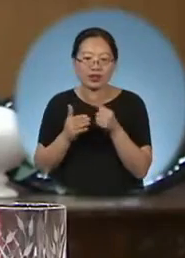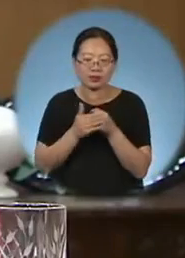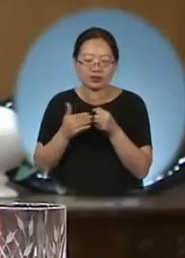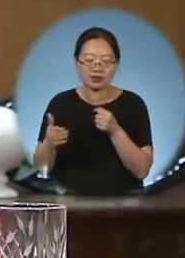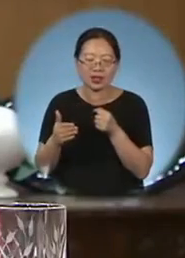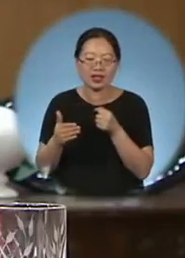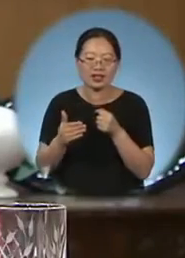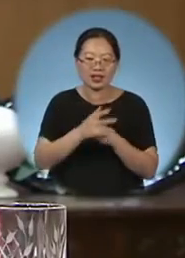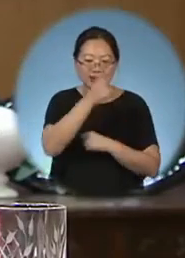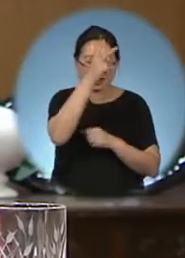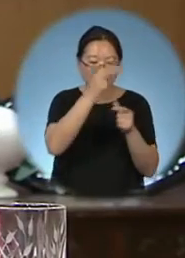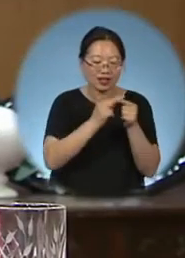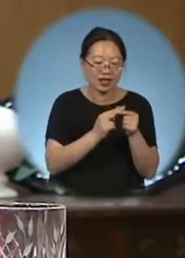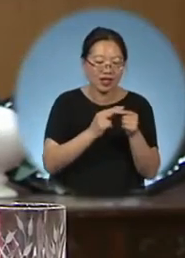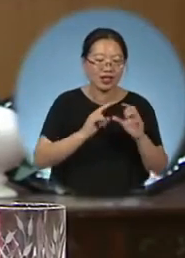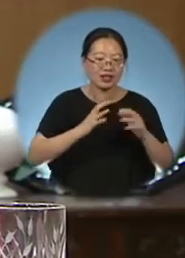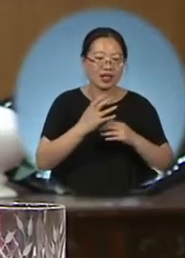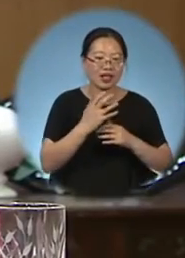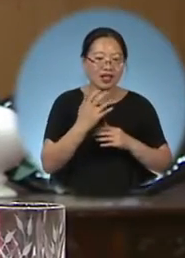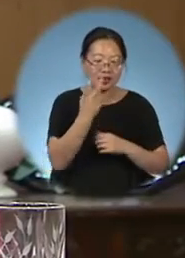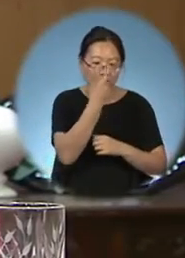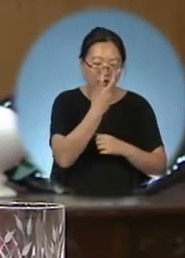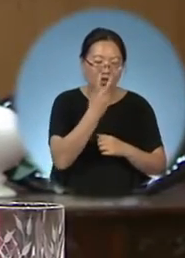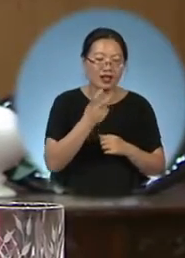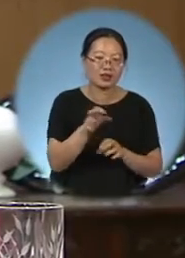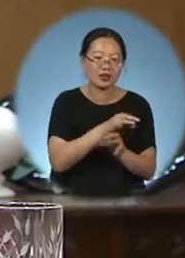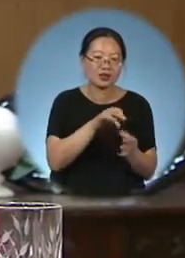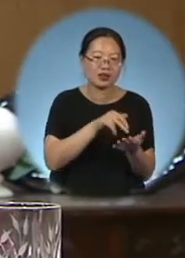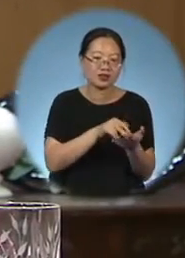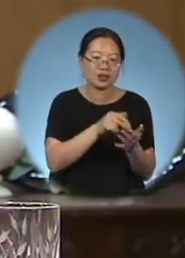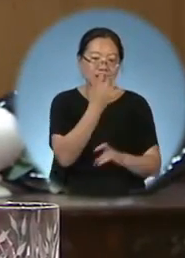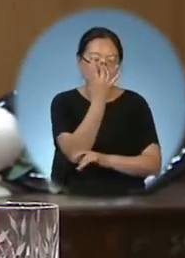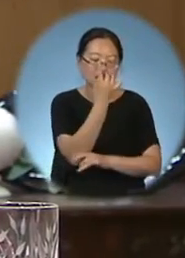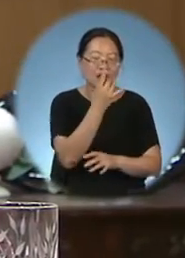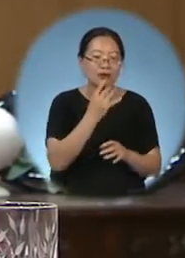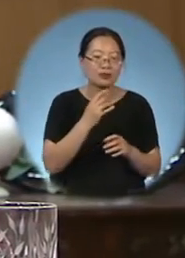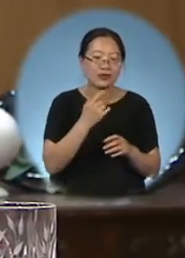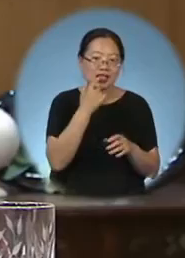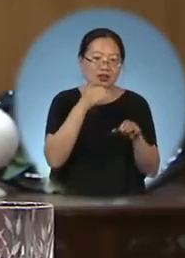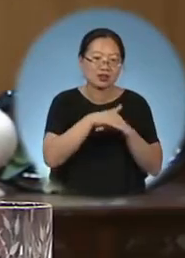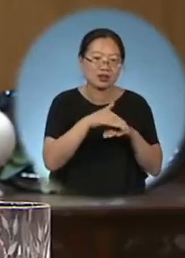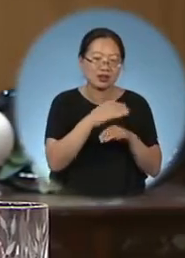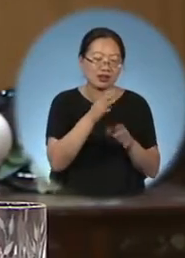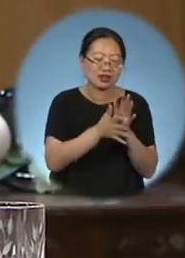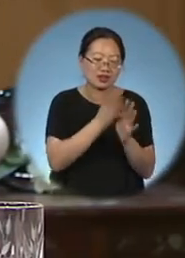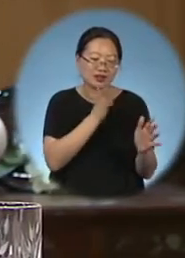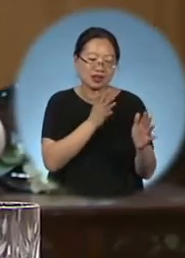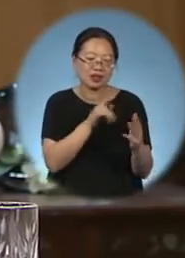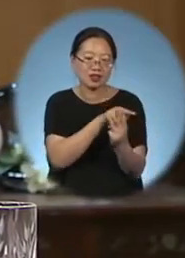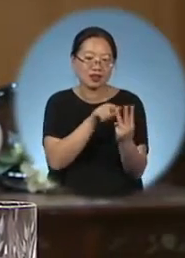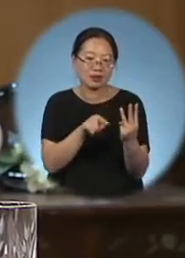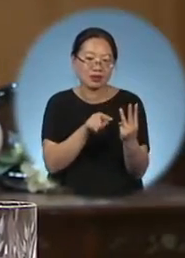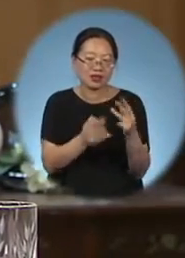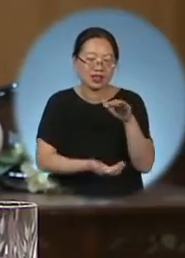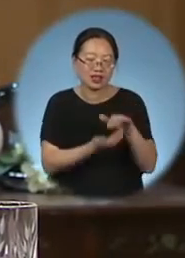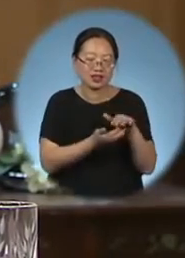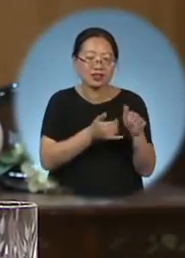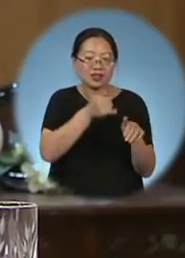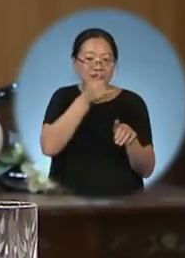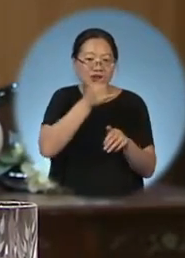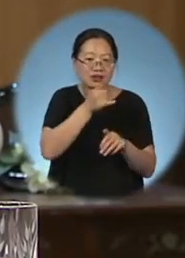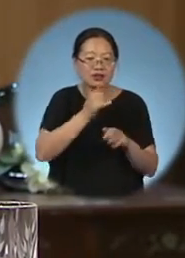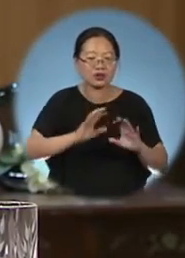그러니까 치안과 안보, 그다음 경제적 토대, 민주적 질서. 이 삼박자를 이루어 나가는 것이 국가